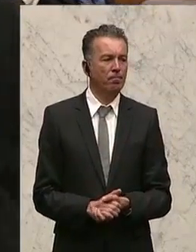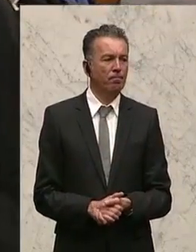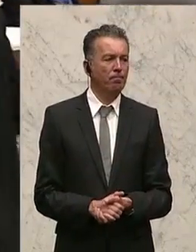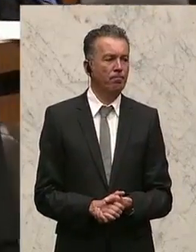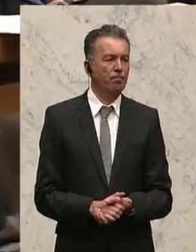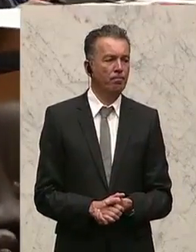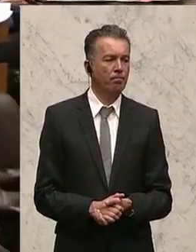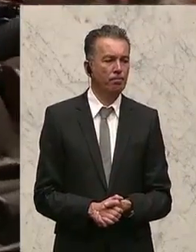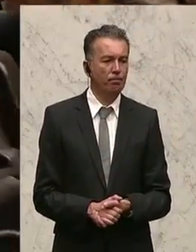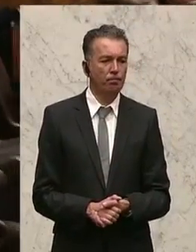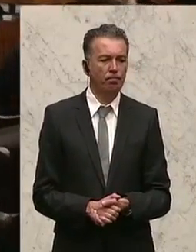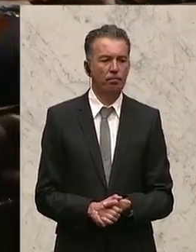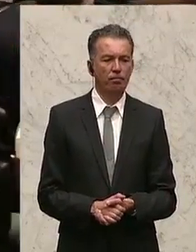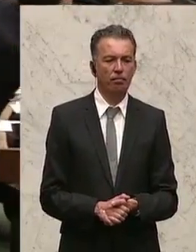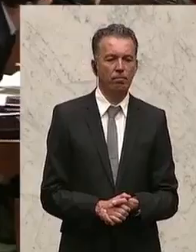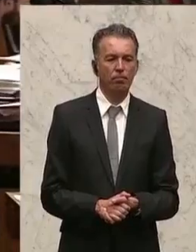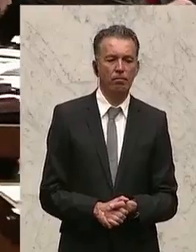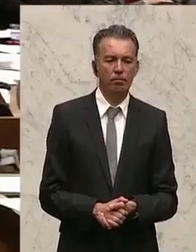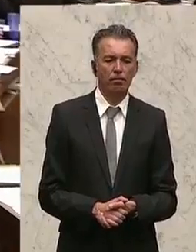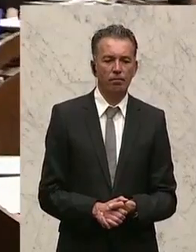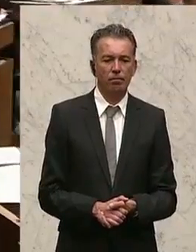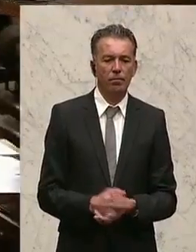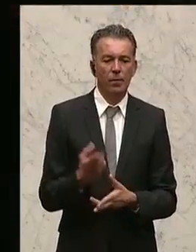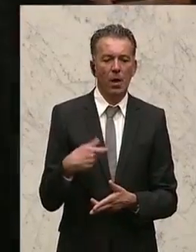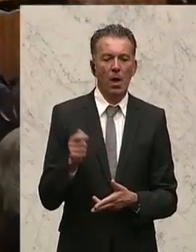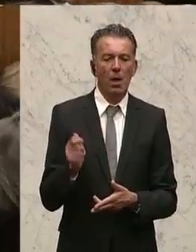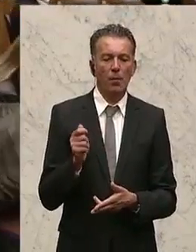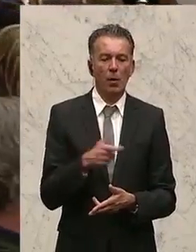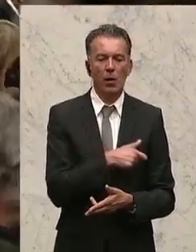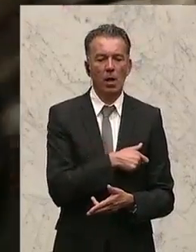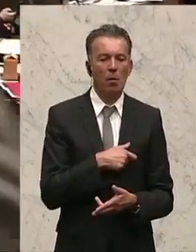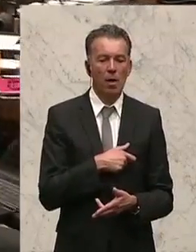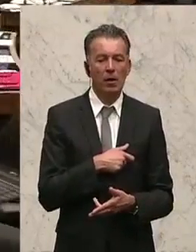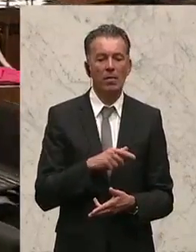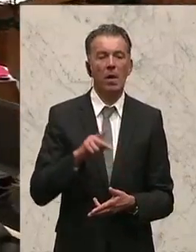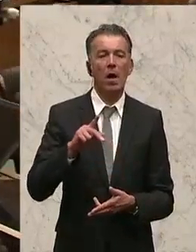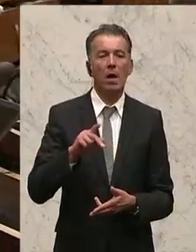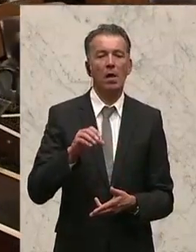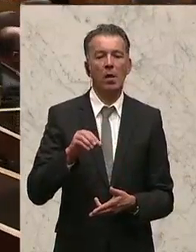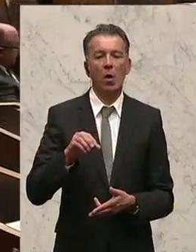Als nächster Herr Abgeordneter Magister Werner Kreuz.